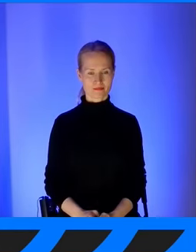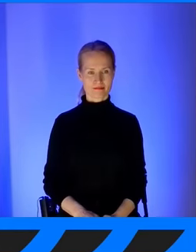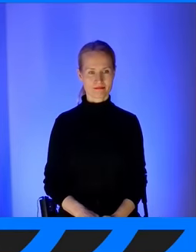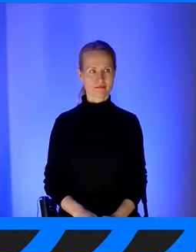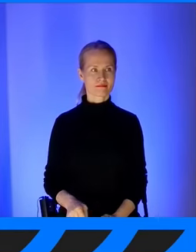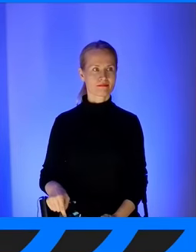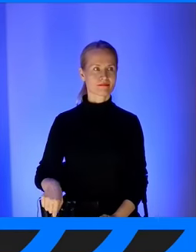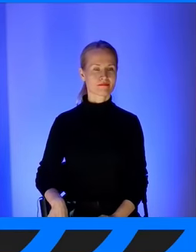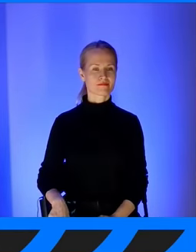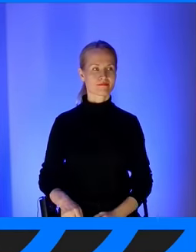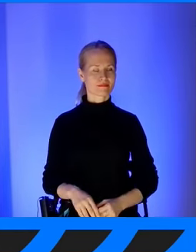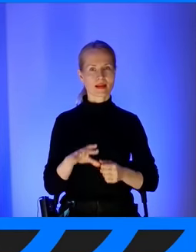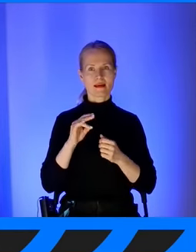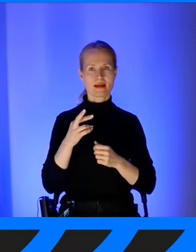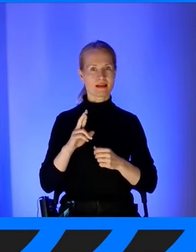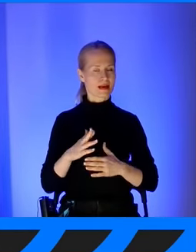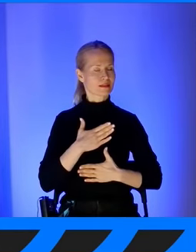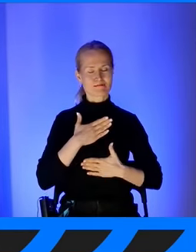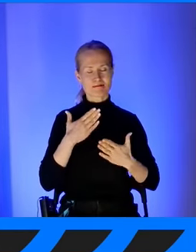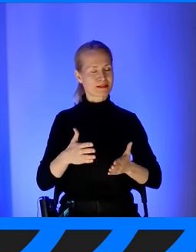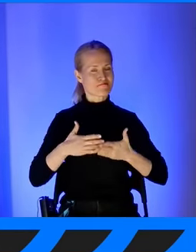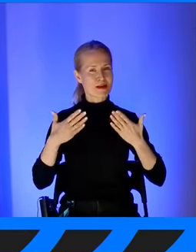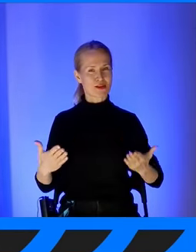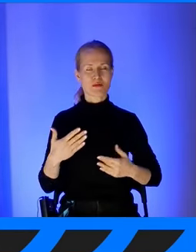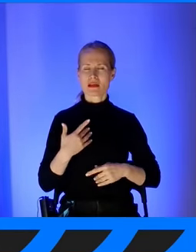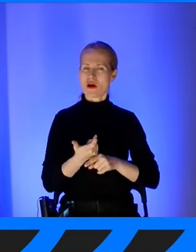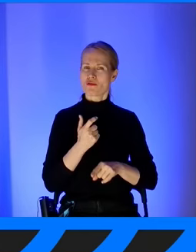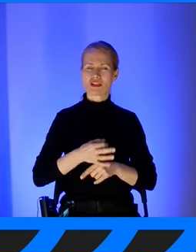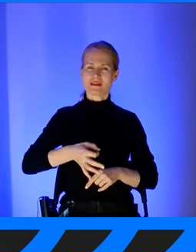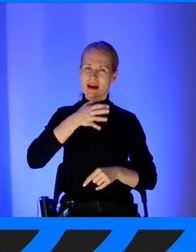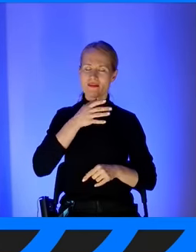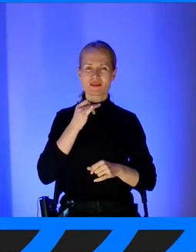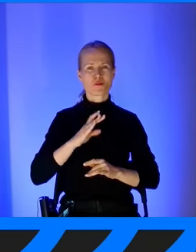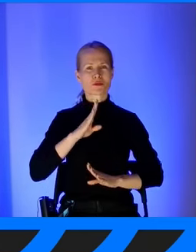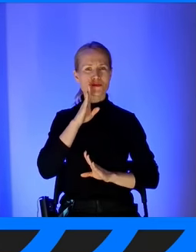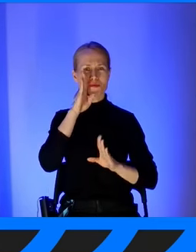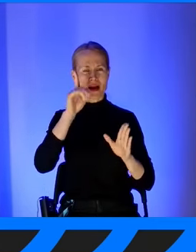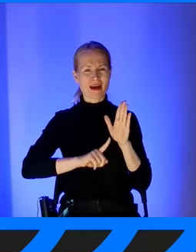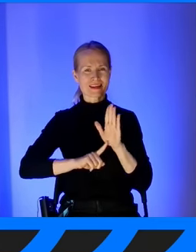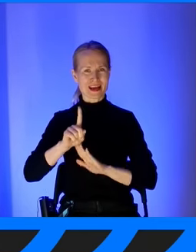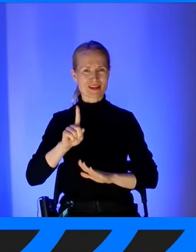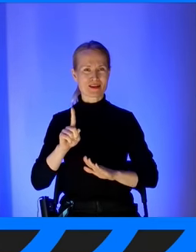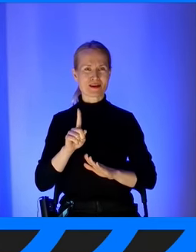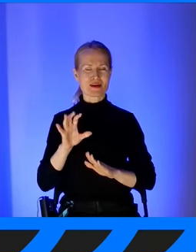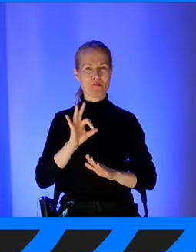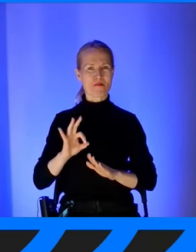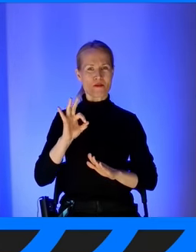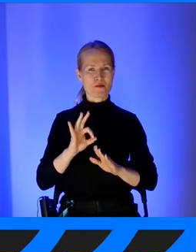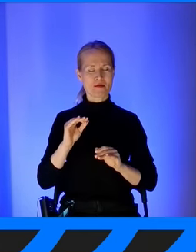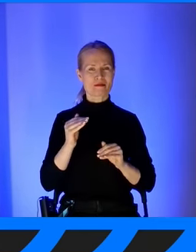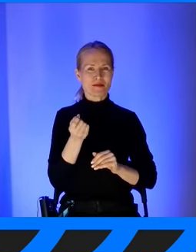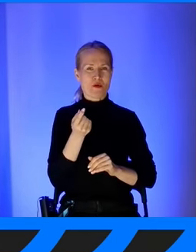внимание Илья спасибо большое мне очень нравится что мы с утра начали про некоторую такую